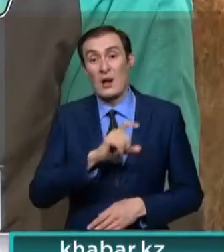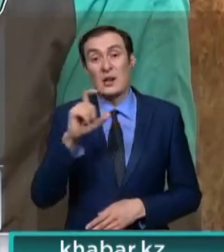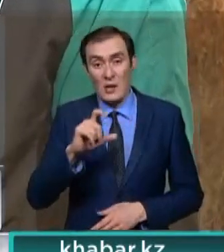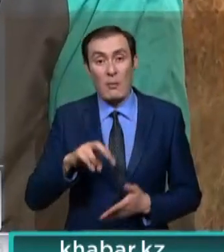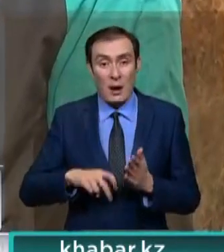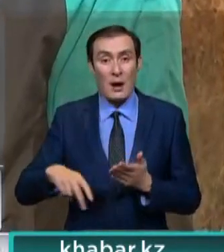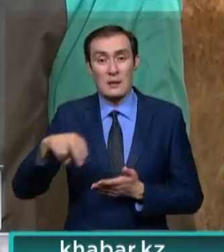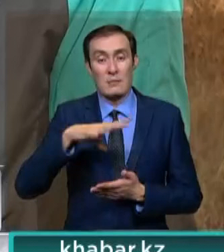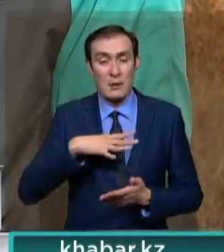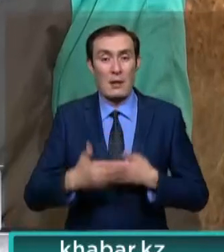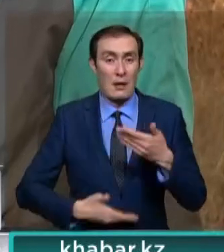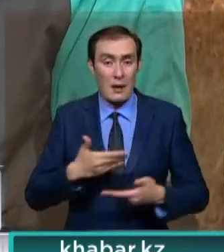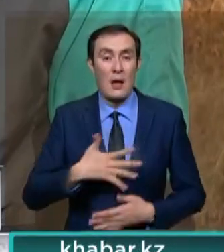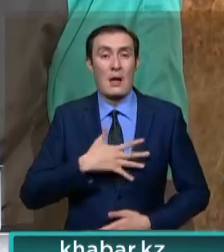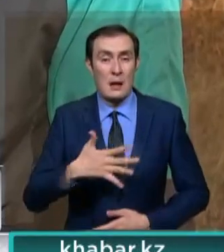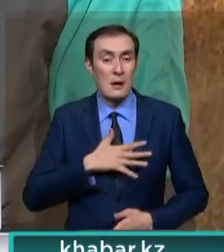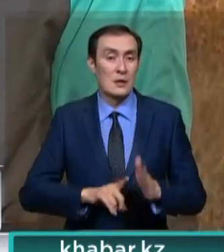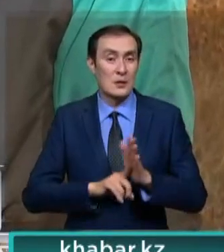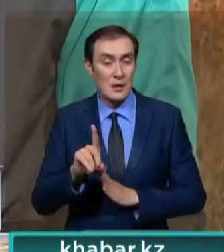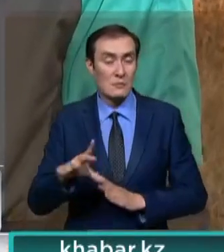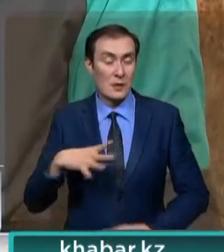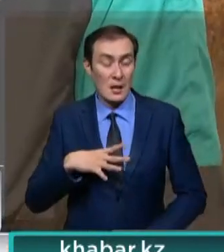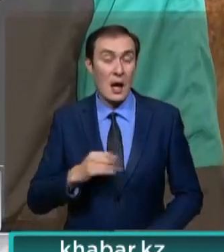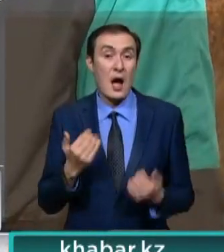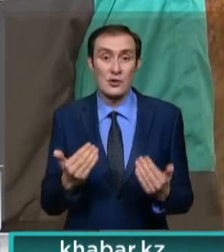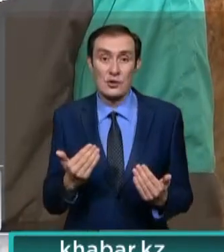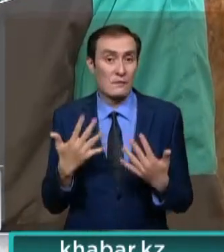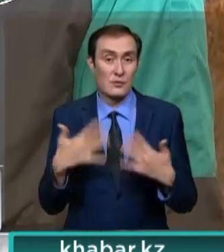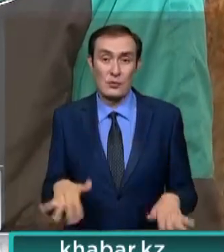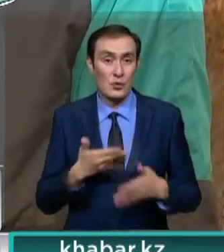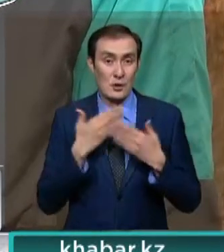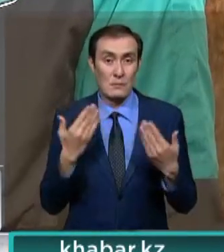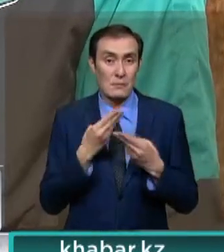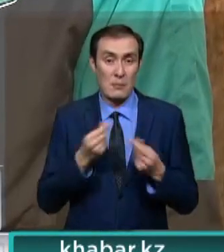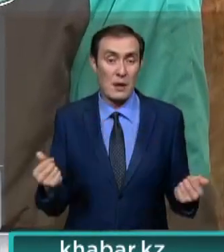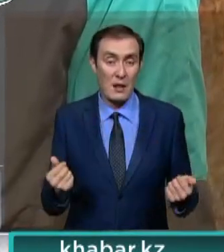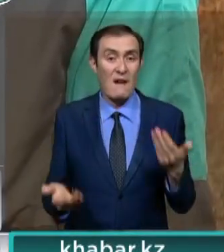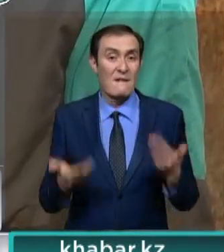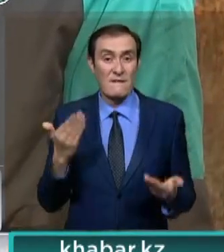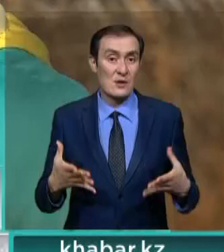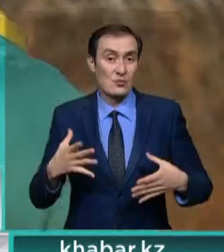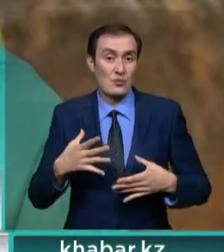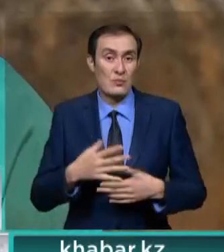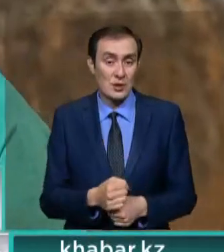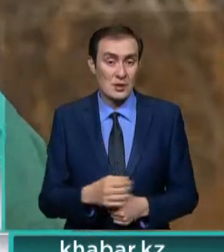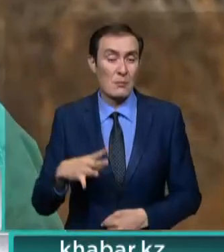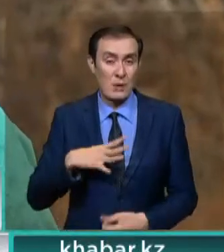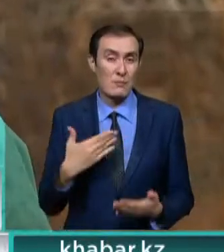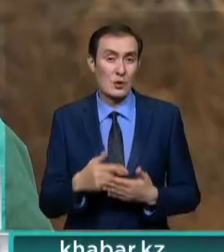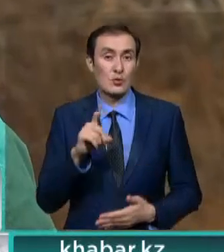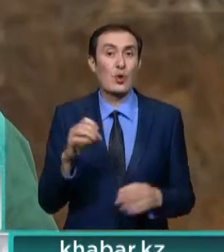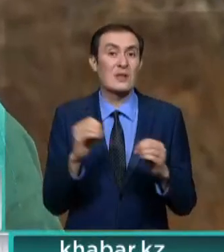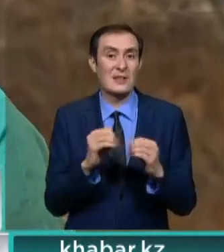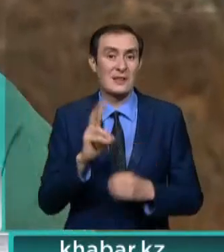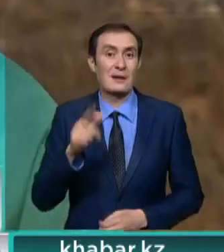ходить. Одышка начала появляться. Сейчас все это пропало. Вес значительно уменьшился. Был порядка